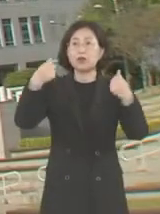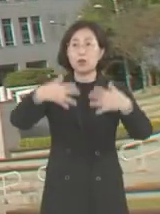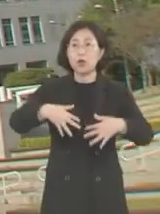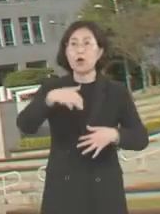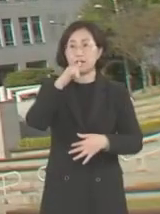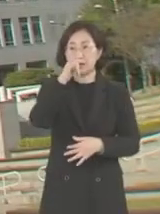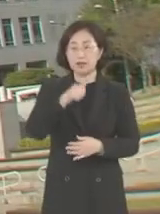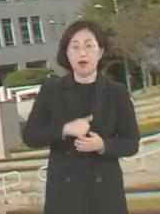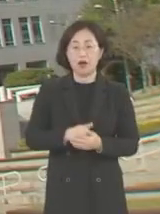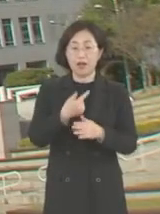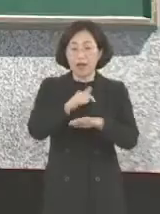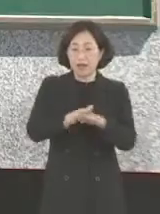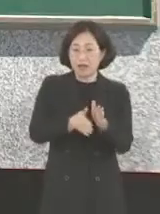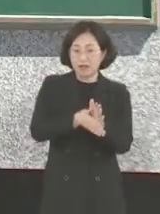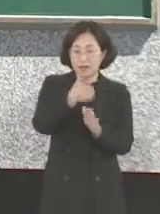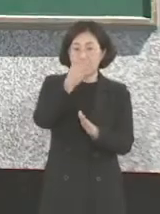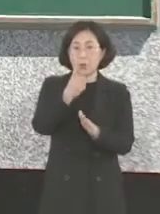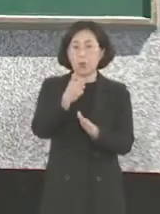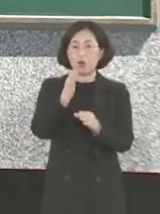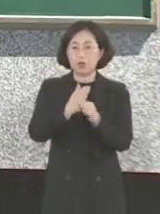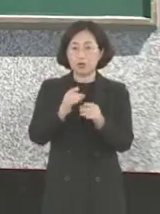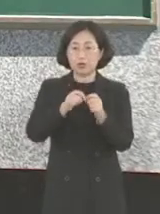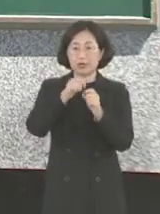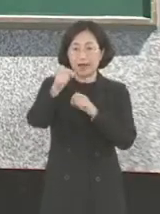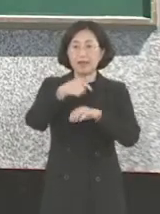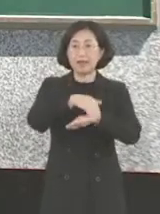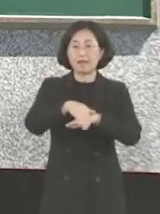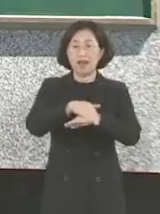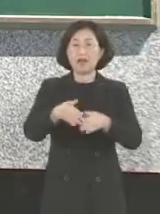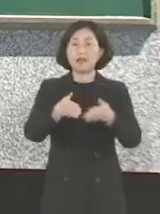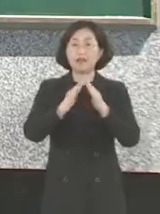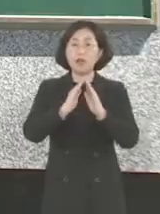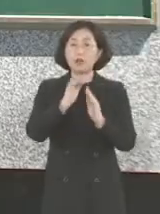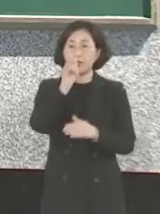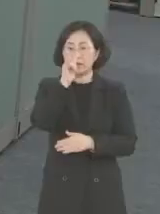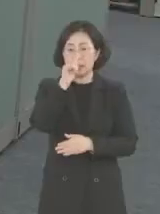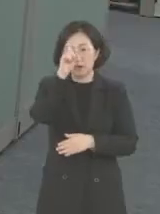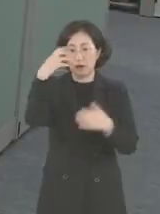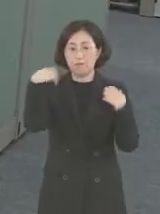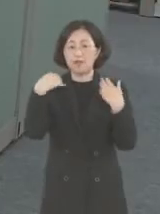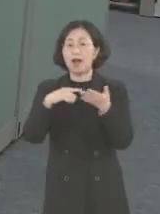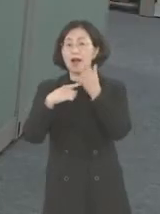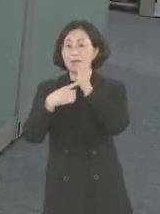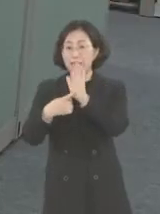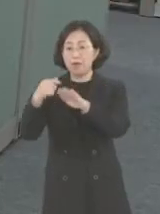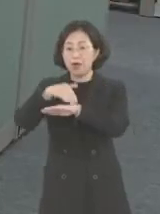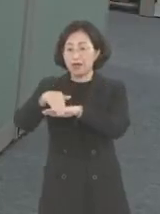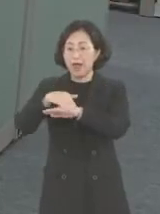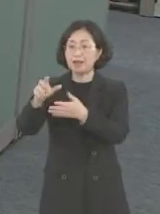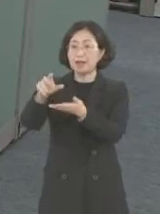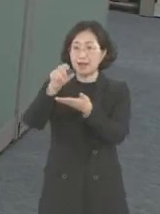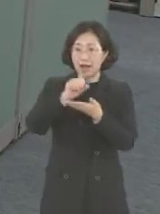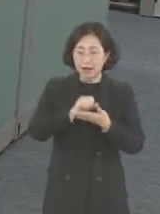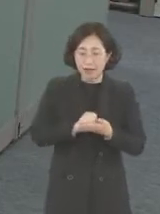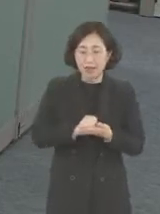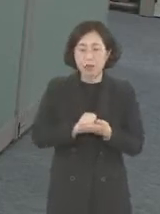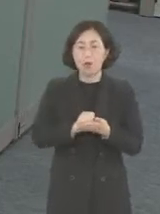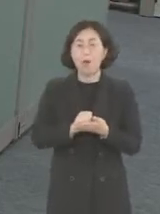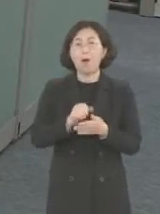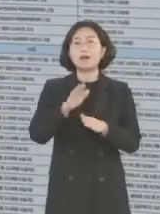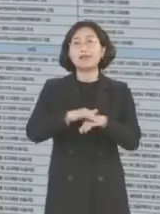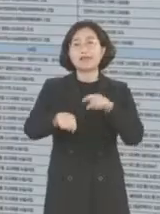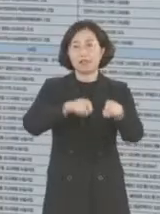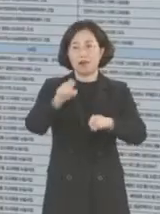시 자체에 우주산업 중장기 육성 계획을 세우고 있는 만큼 정부가 발표한 로드맵을 반영해 즉각 움직인다는